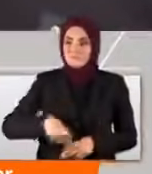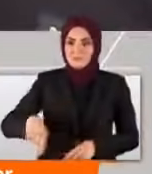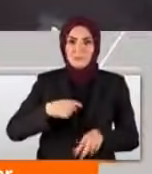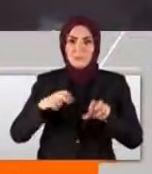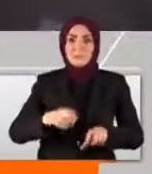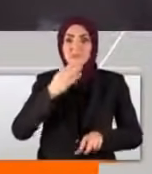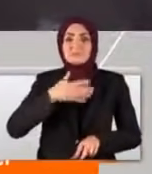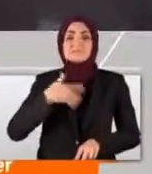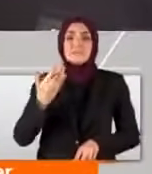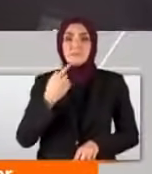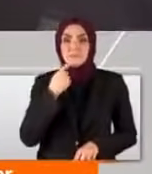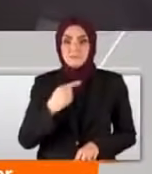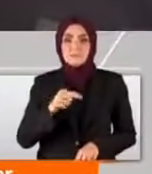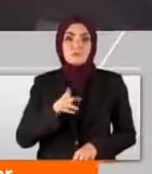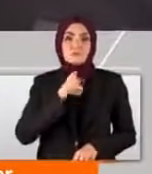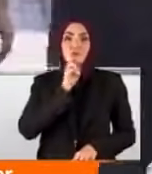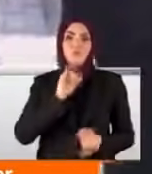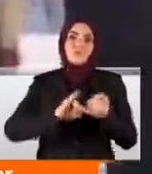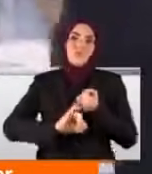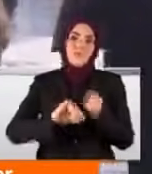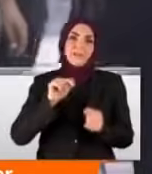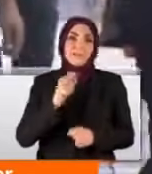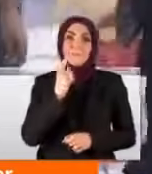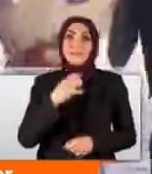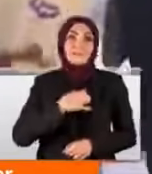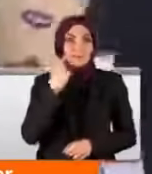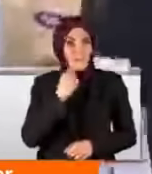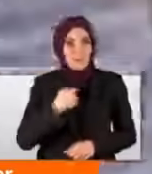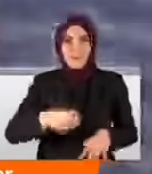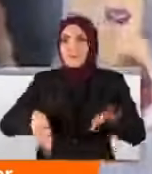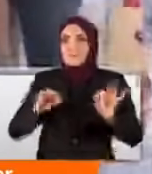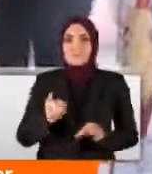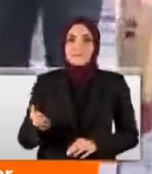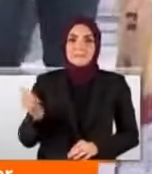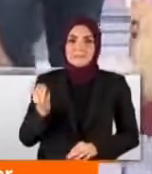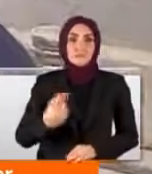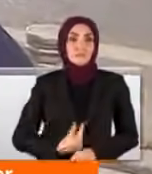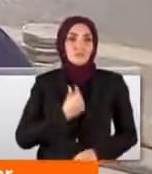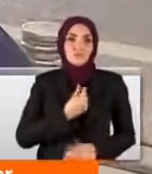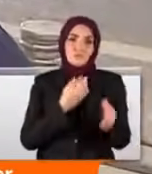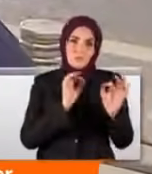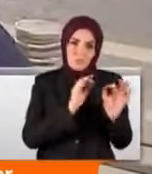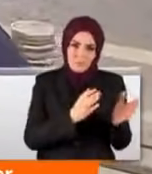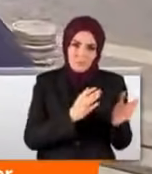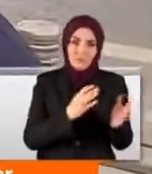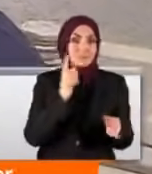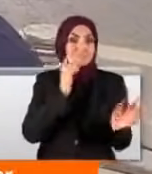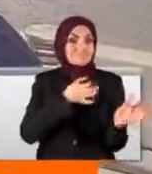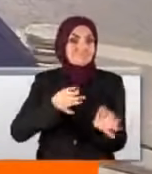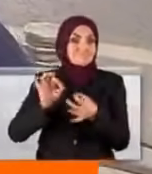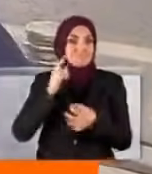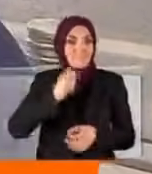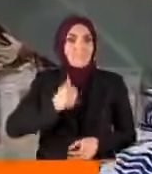istemiyoruz. Bu son cumartesi biz 1 Haziran'a hazırız. Umutlar bu yönde, gözlerse kabinede. Olumlu sonuçlar bekliyorum